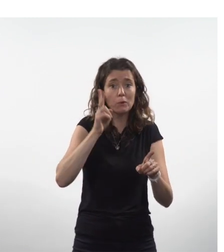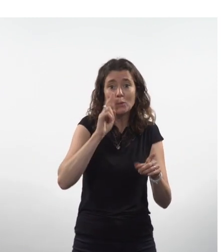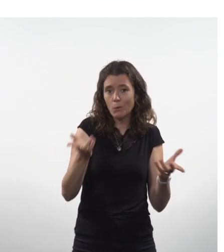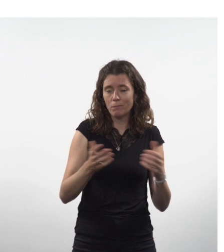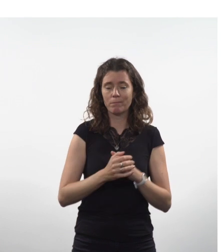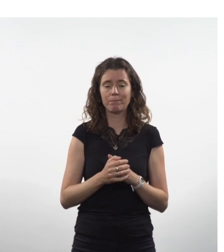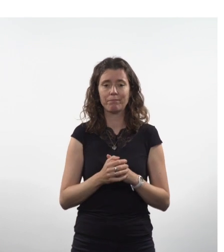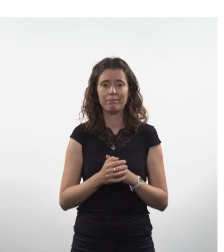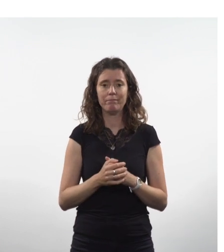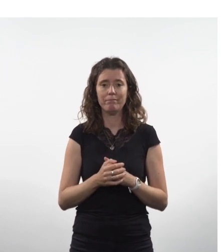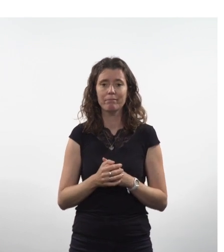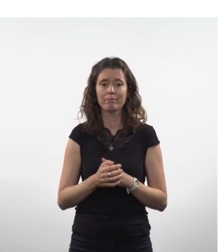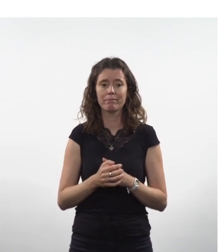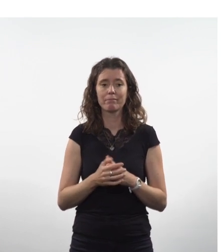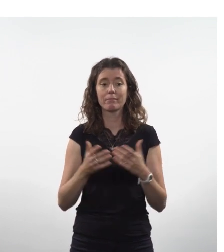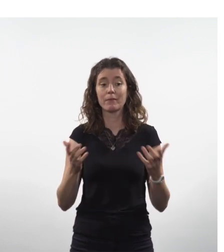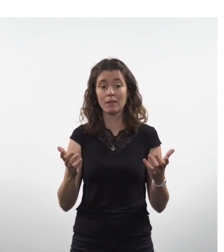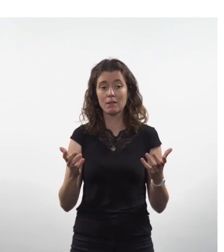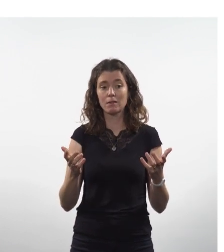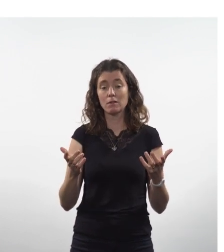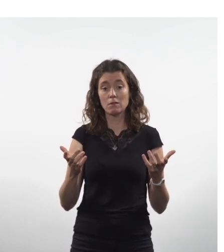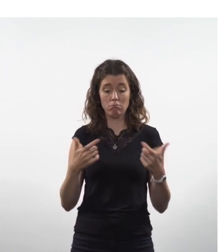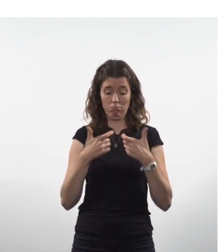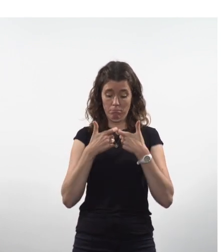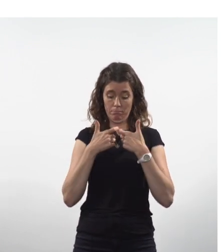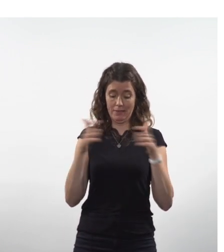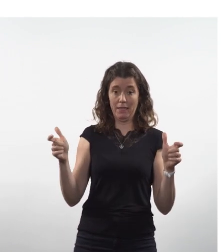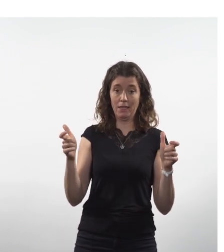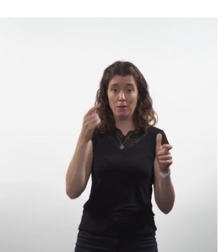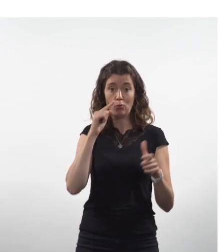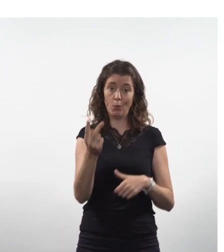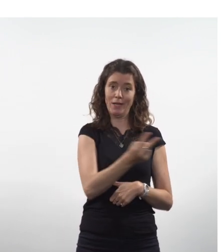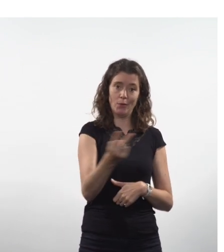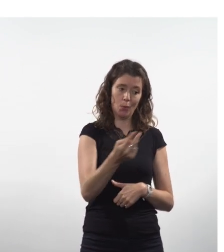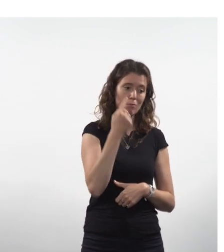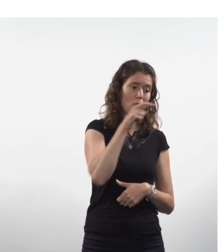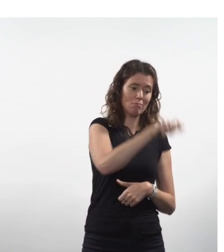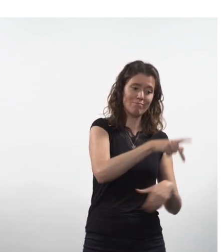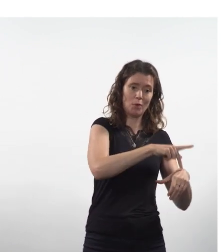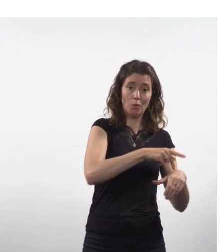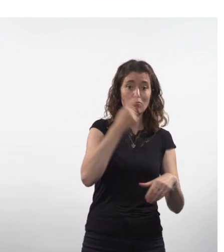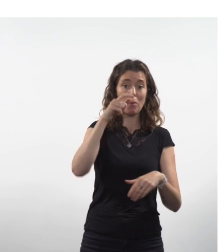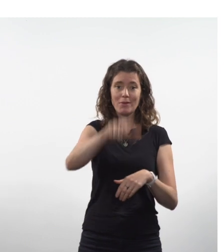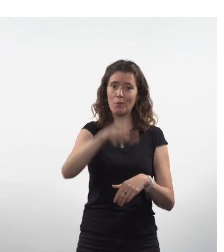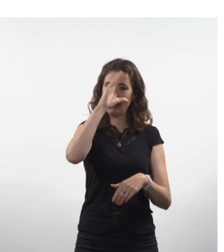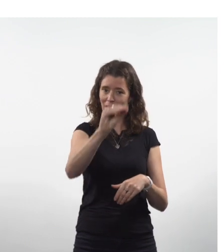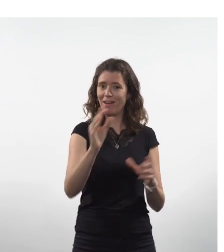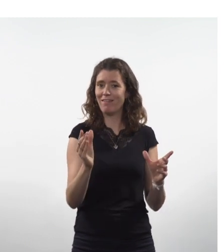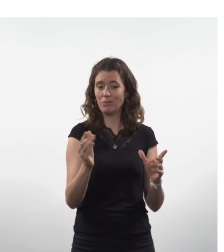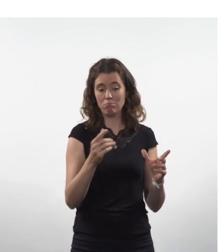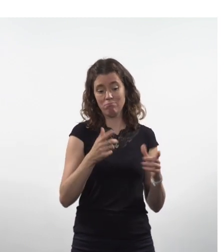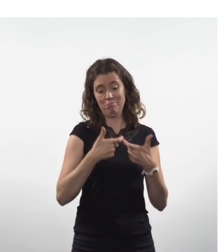patient. Donc c'est une accessibilité à la fois pour le patient et à la fois pour le professionnel, c'est une accessibilité